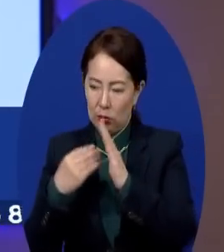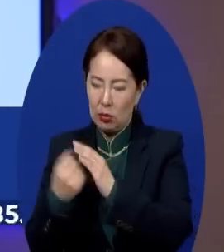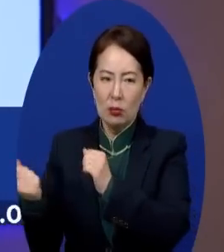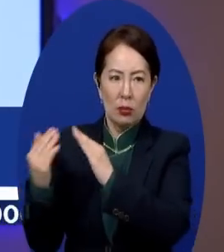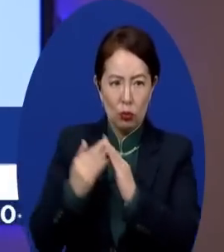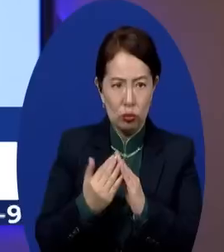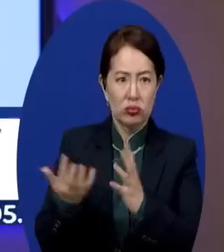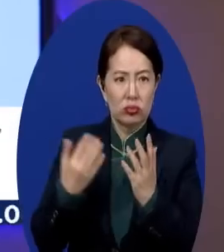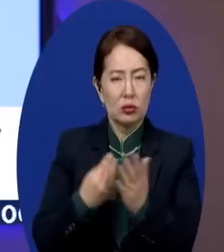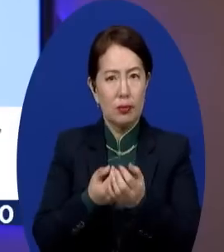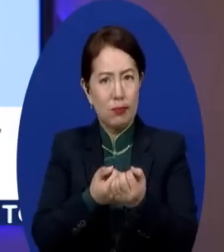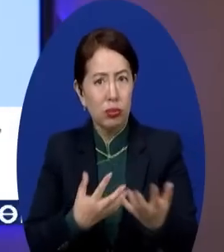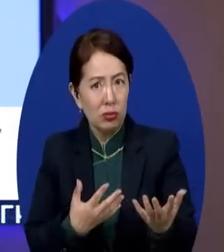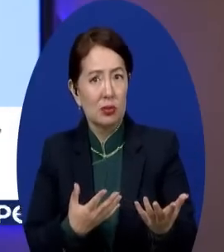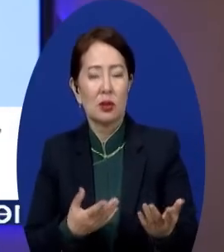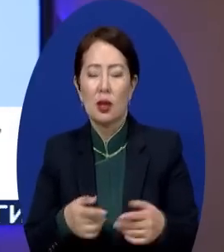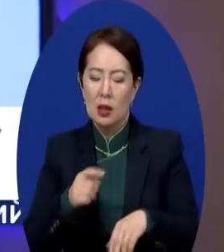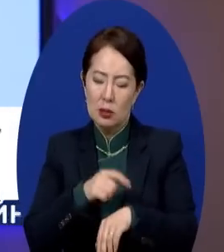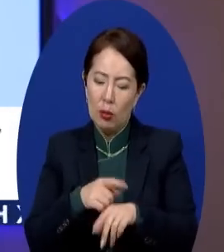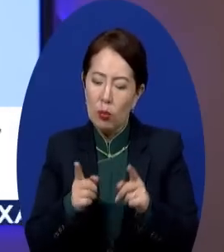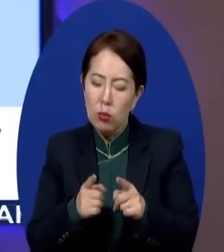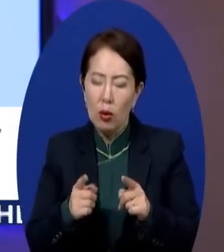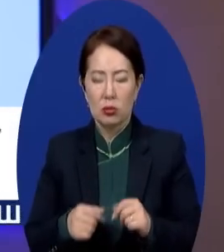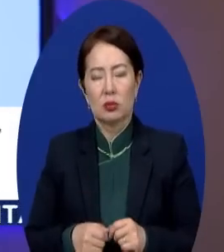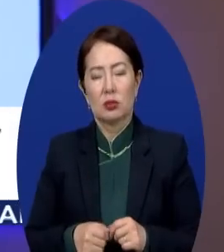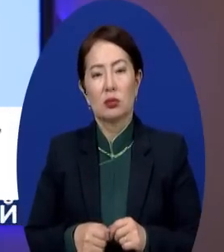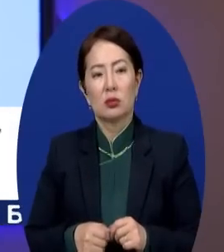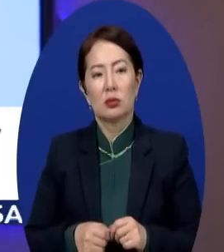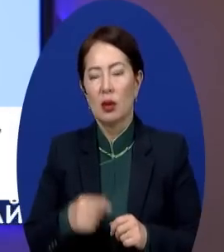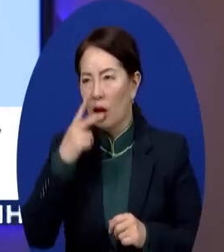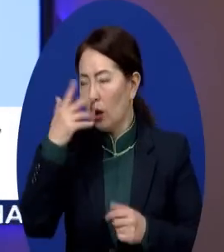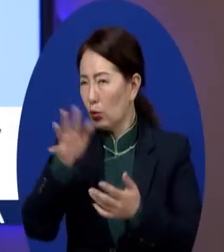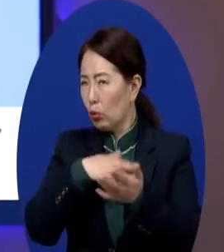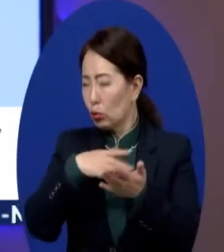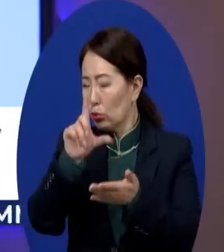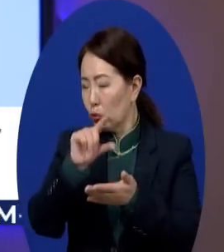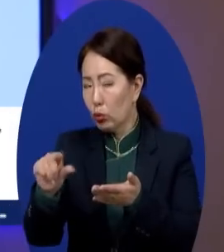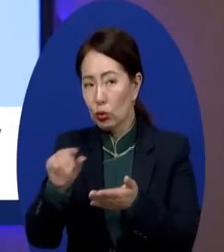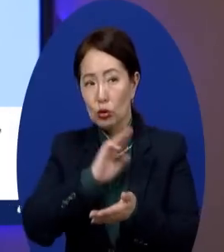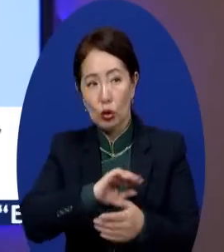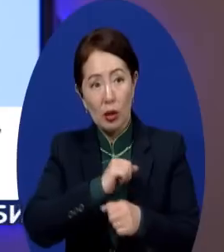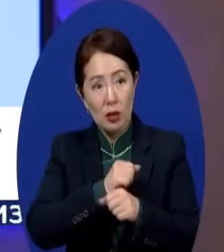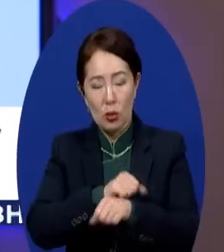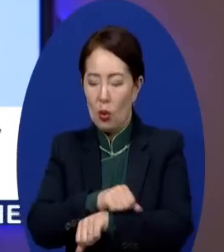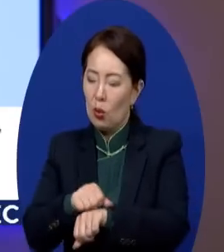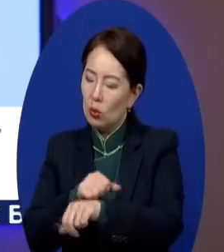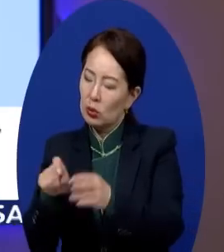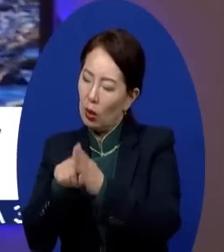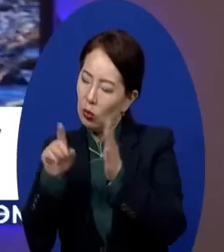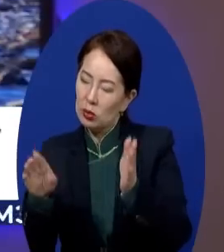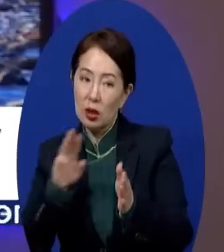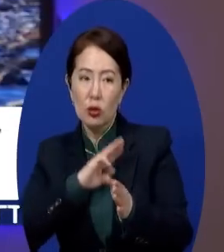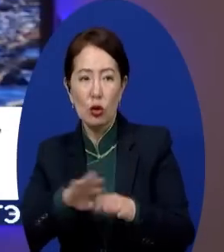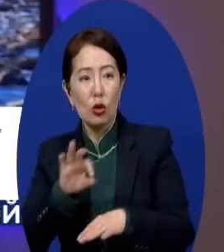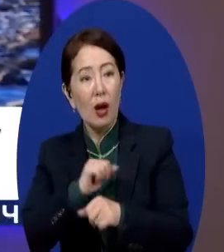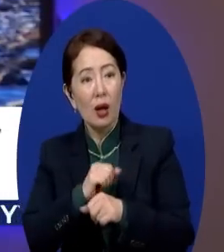байх. Жишээтэй. Тэгэхээр бид нэр ийм богино хугацааны тодорхой хэмжээнд агаарын бохирдлыг бууруулах дээр ажиллах ёстой юу? Эсвэл урт хугацааны хөтөлбөрүүд дээр ажиллах ёстой